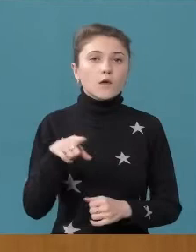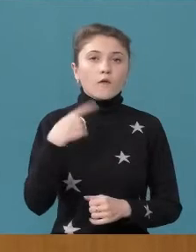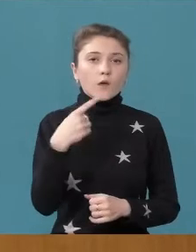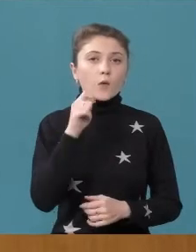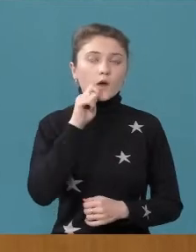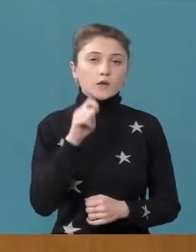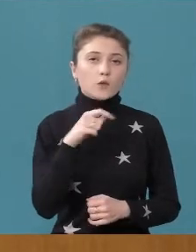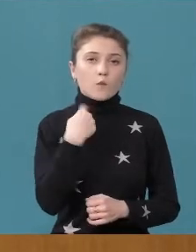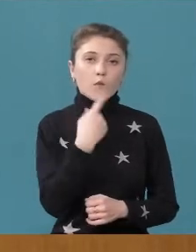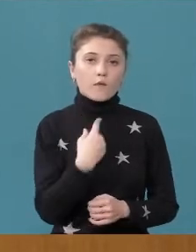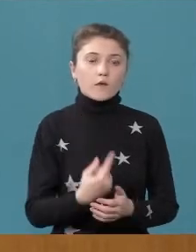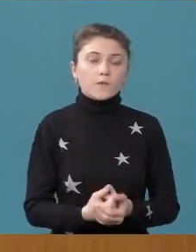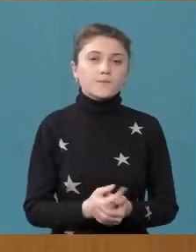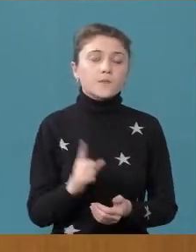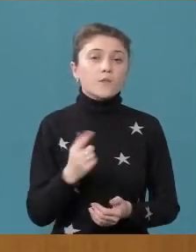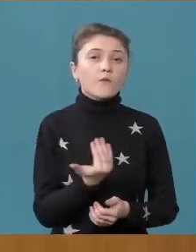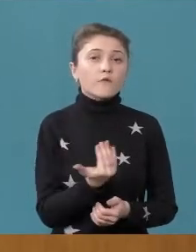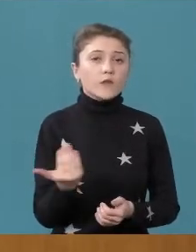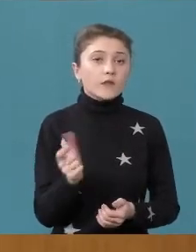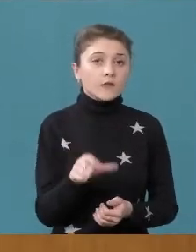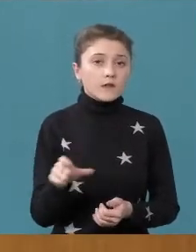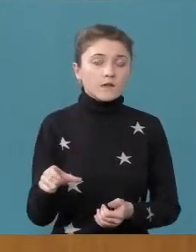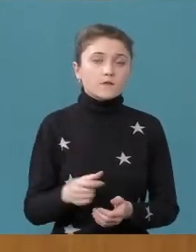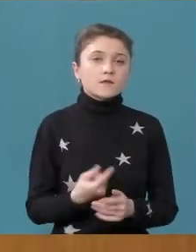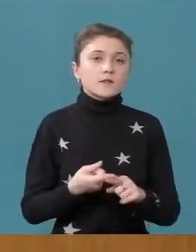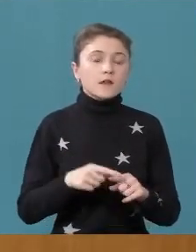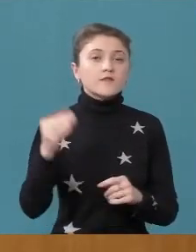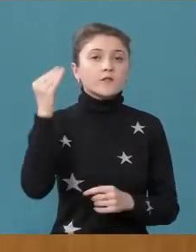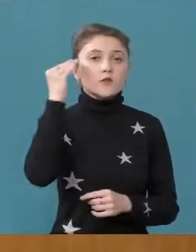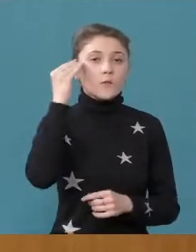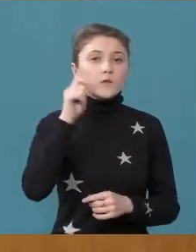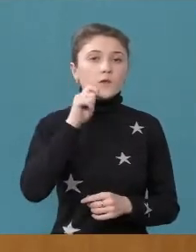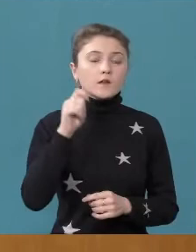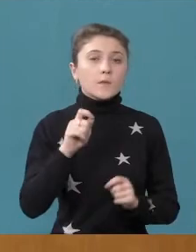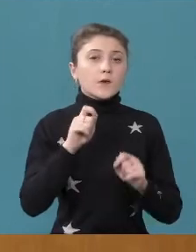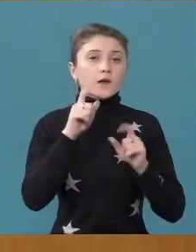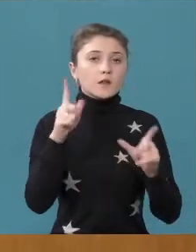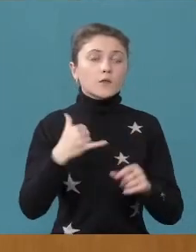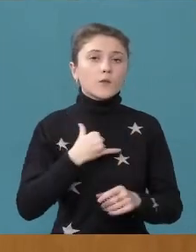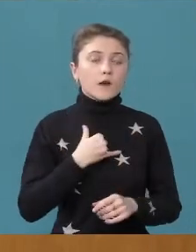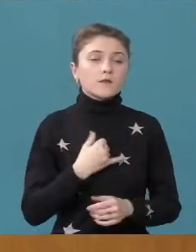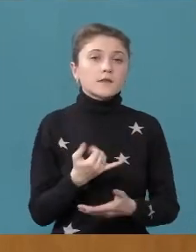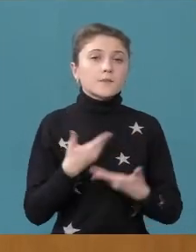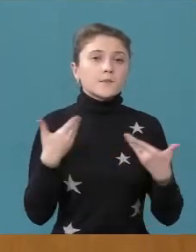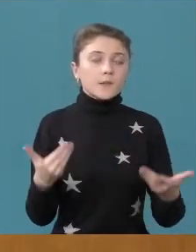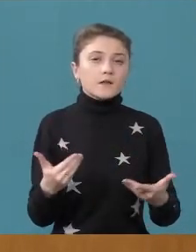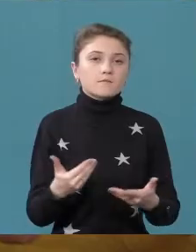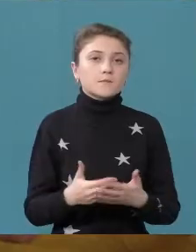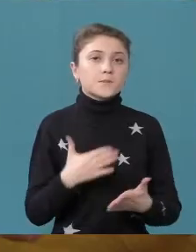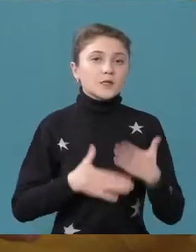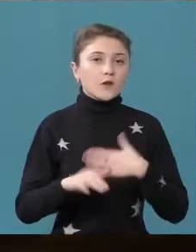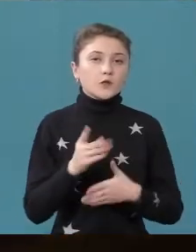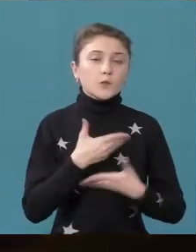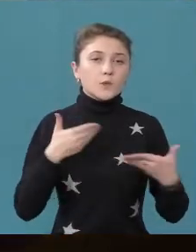українською мовою, щоб ця свідомість українська прокинулася в нас, і ми пишалися, що ми українці.